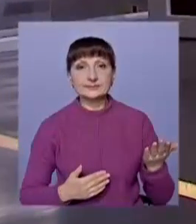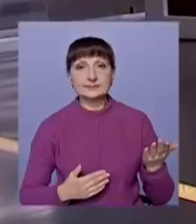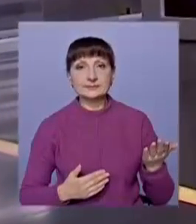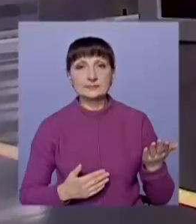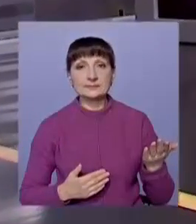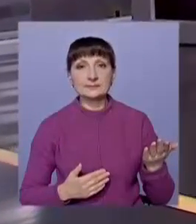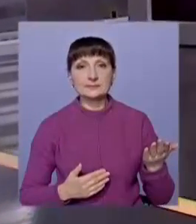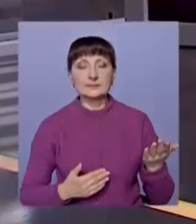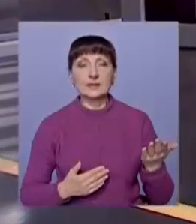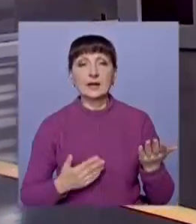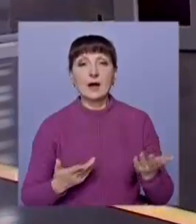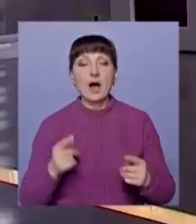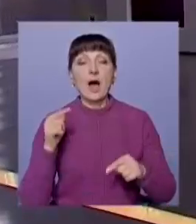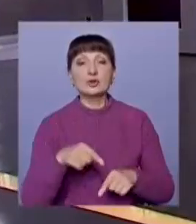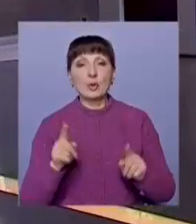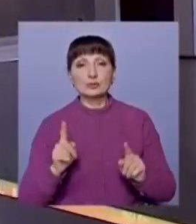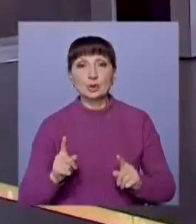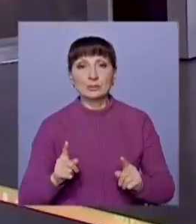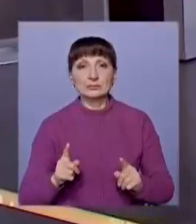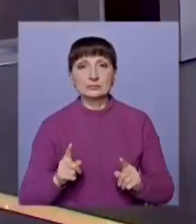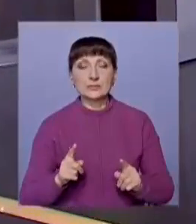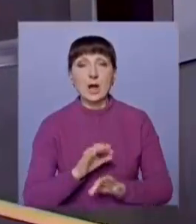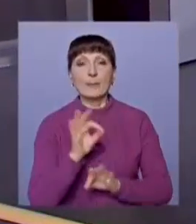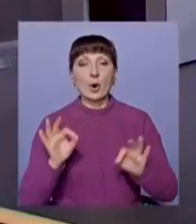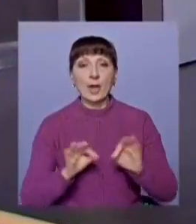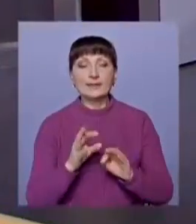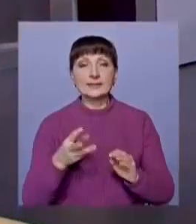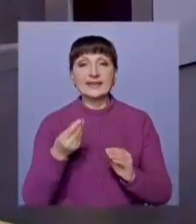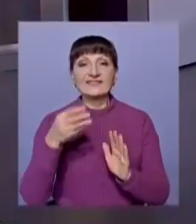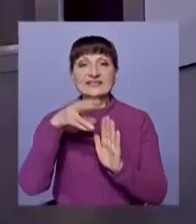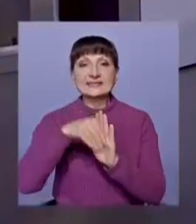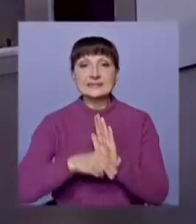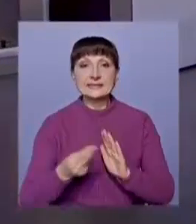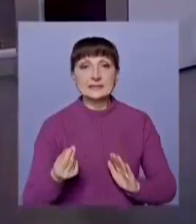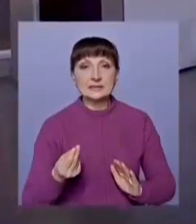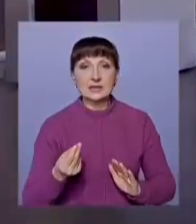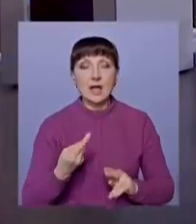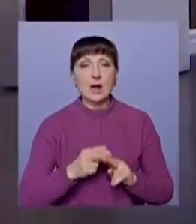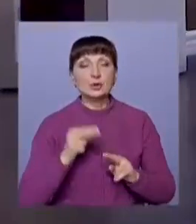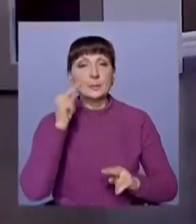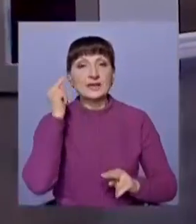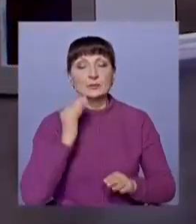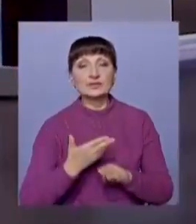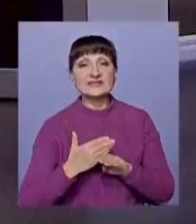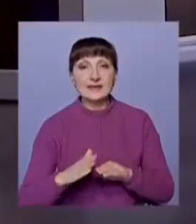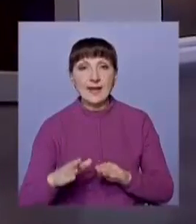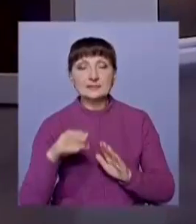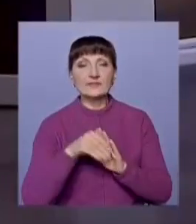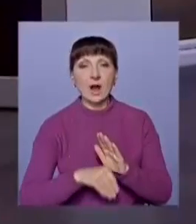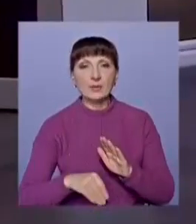Китайской Народной Республики о том, что проекты, инвестиции, которые Пекин будет выделять и в